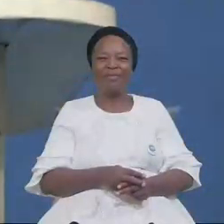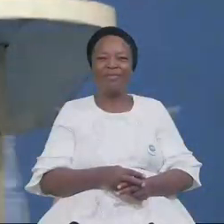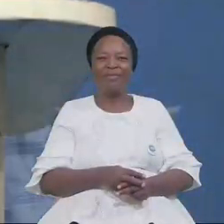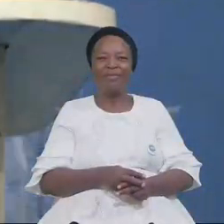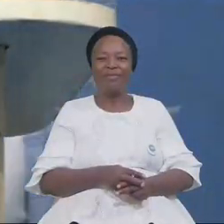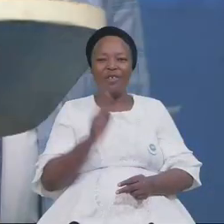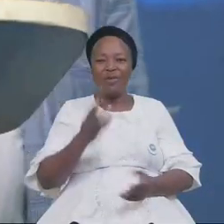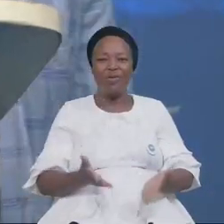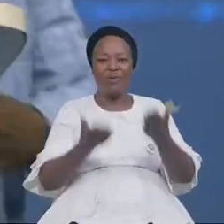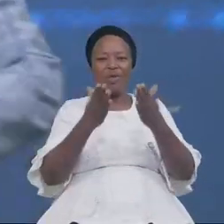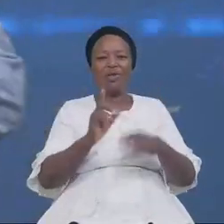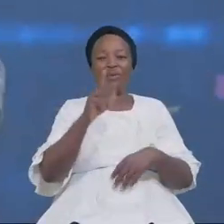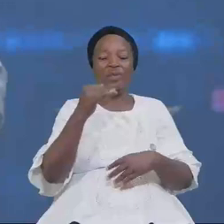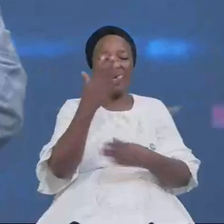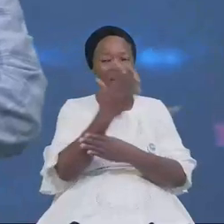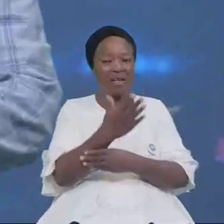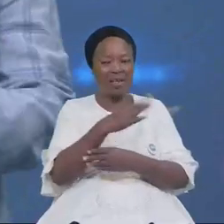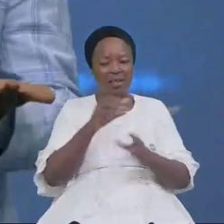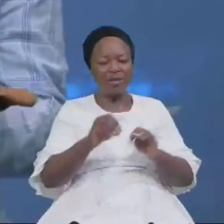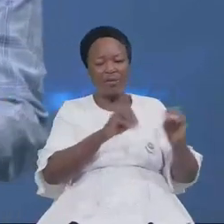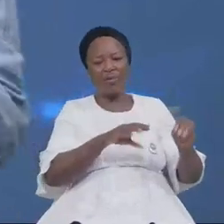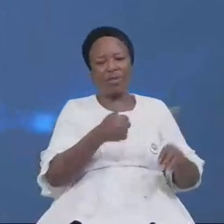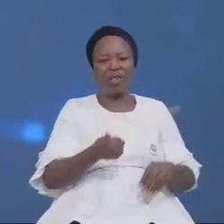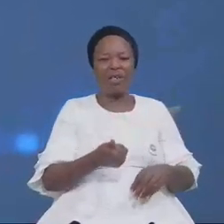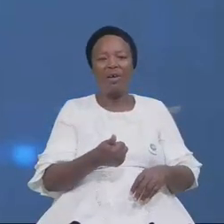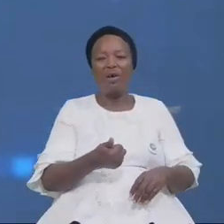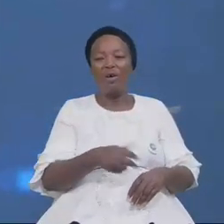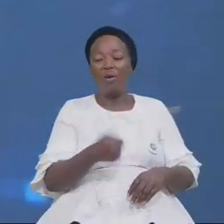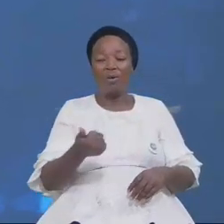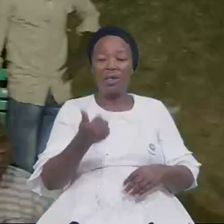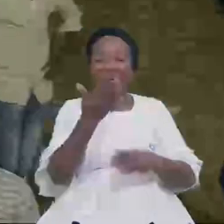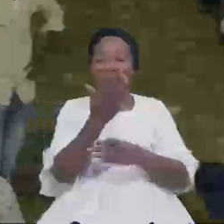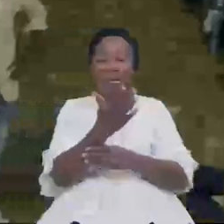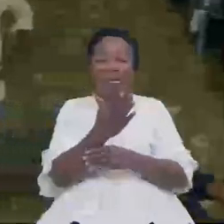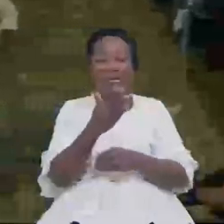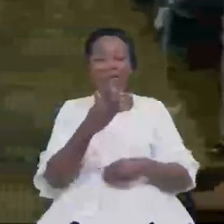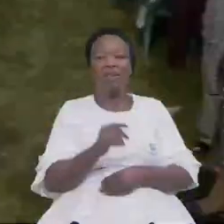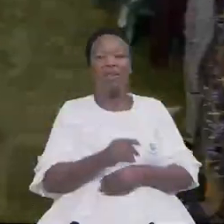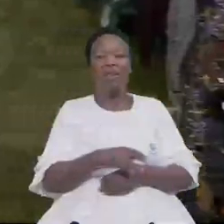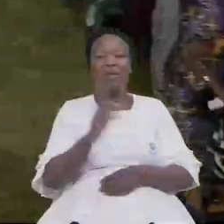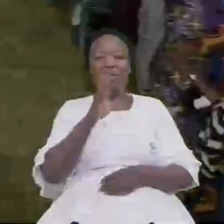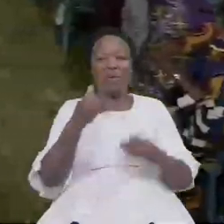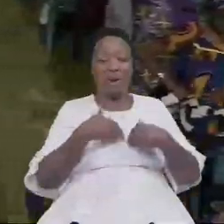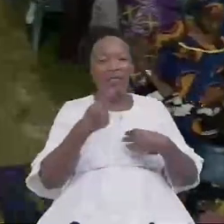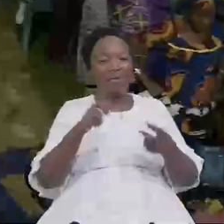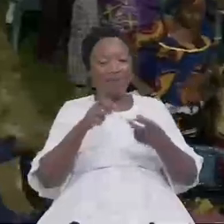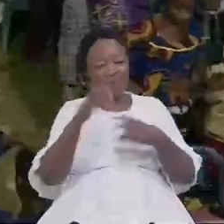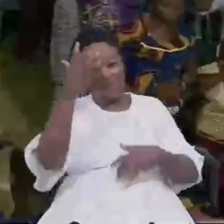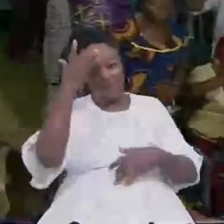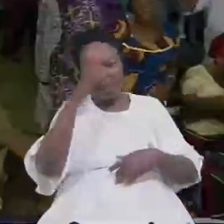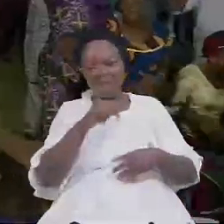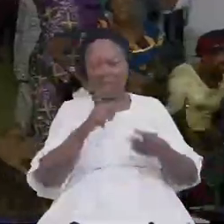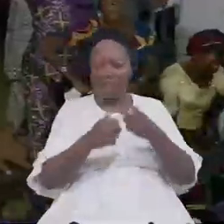Levez une main et imposez l'autre main là où vous avez la maladie, le défi, le